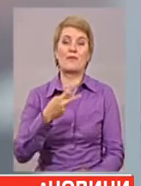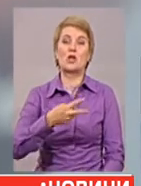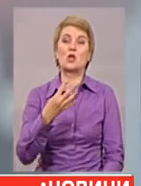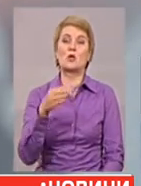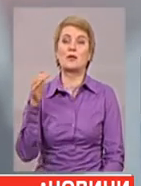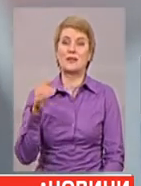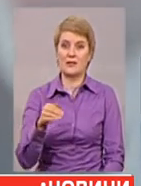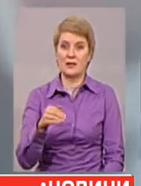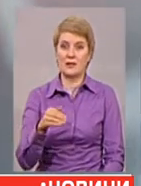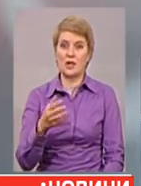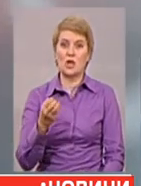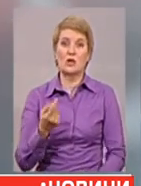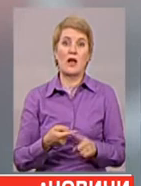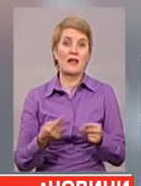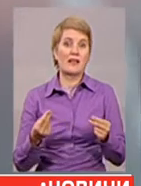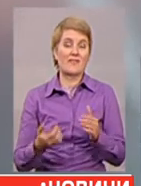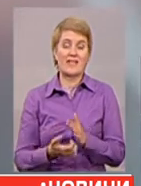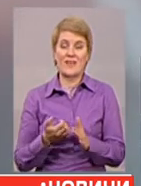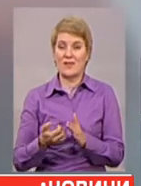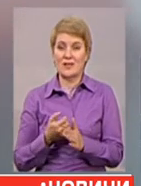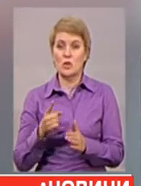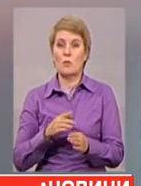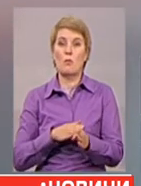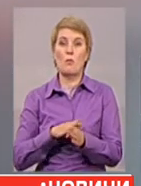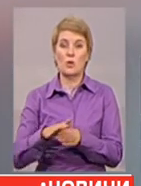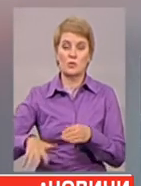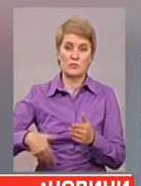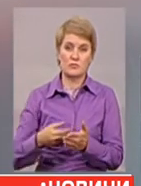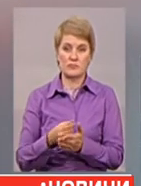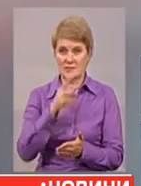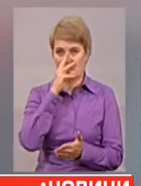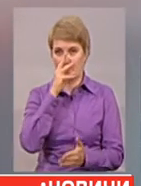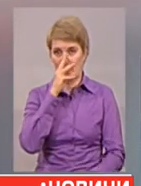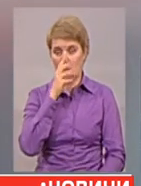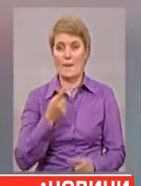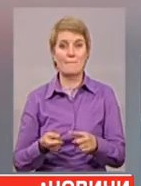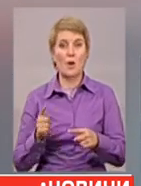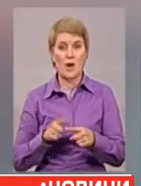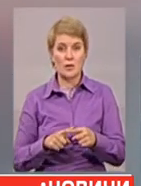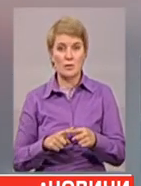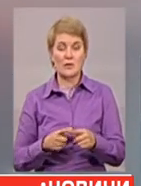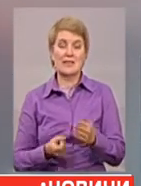24 тисяч, нам ще цих средств не вистачає, щоб закривати повністю зарплату. Поэтому и